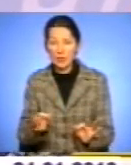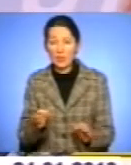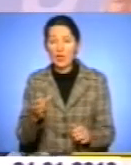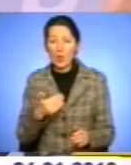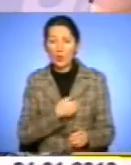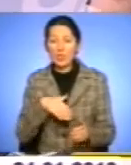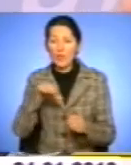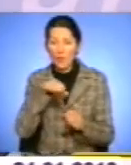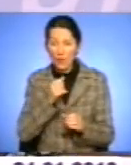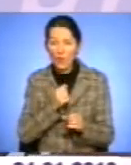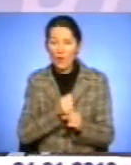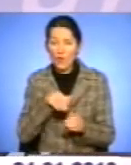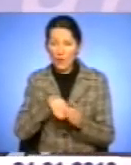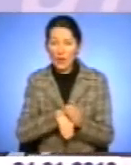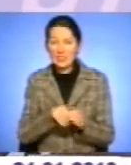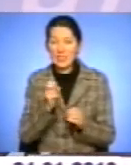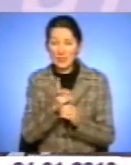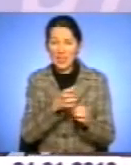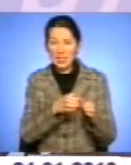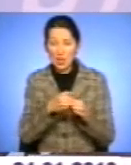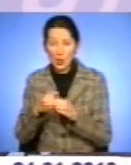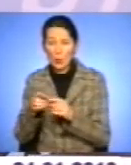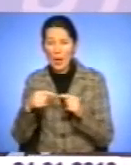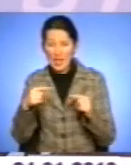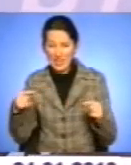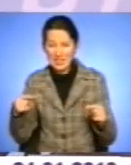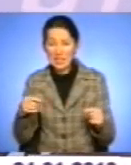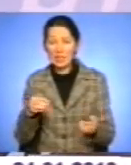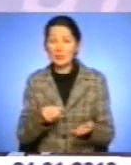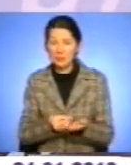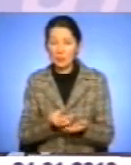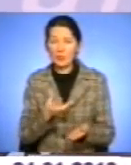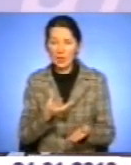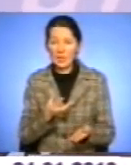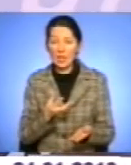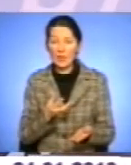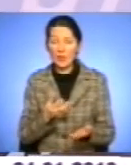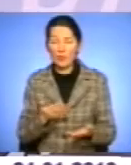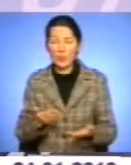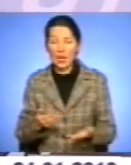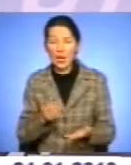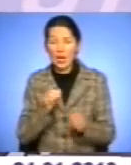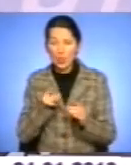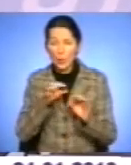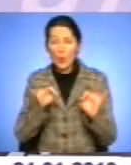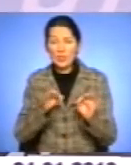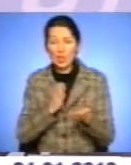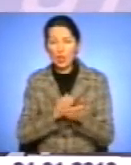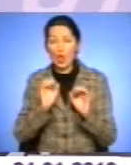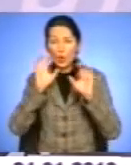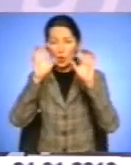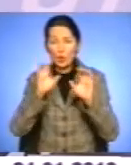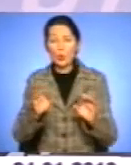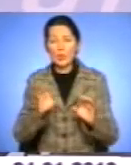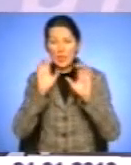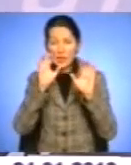посаді мера столиці. Пан Черновецький в Києві, коли обрався, він сказав, що він наведе соціальну справедливість і введе